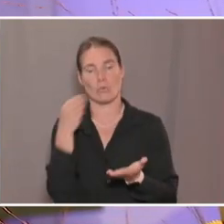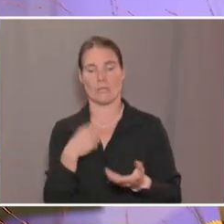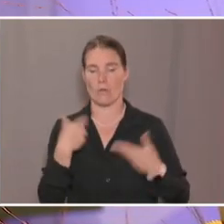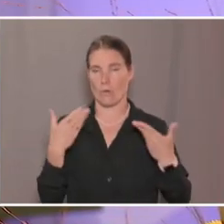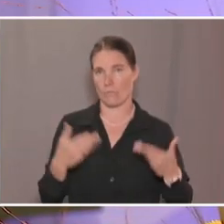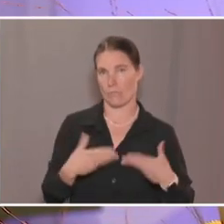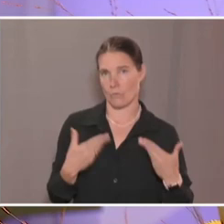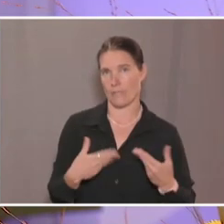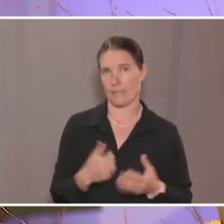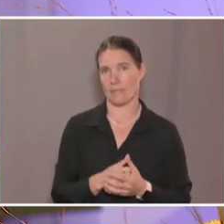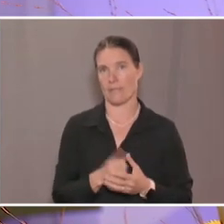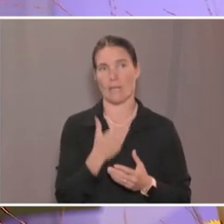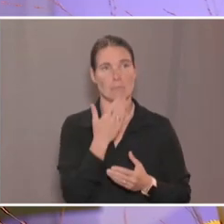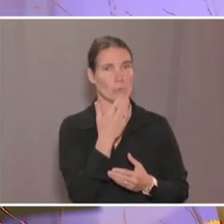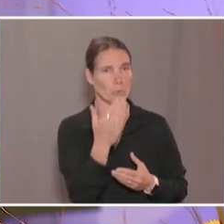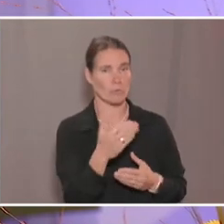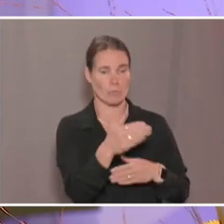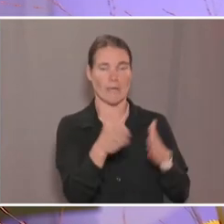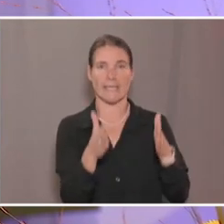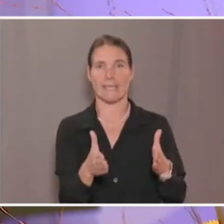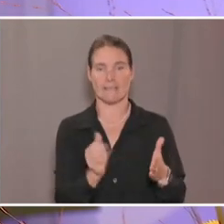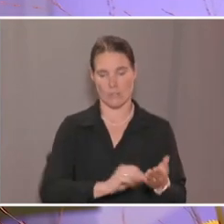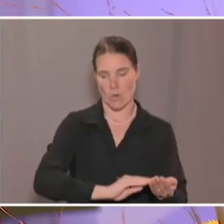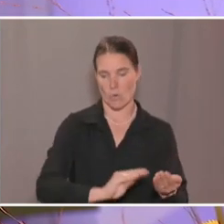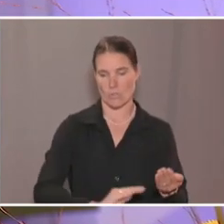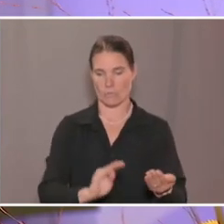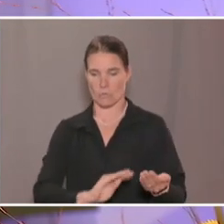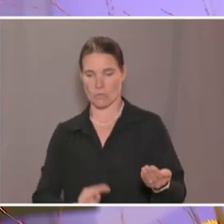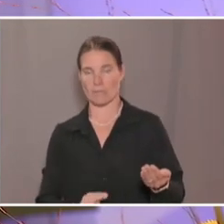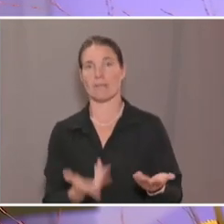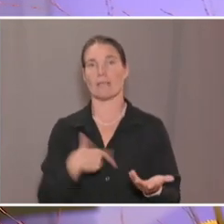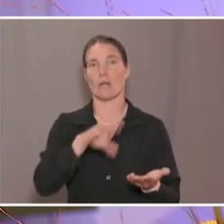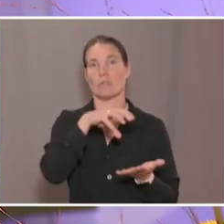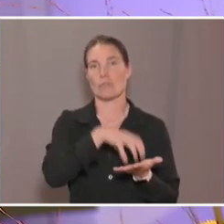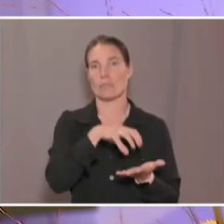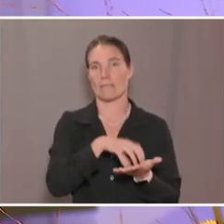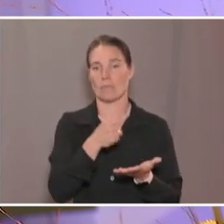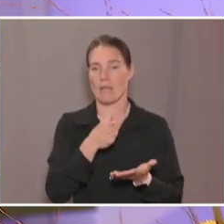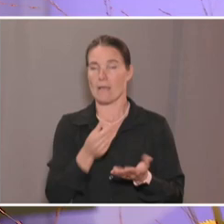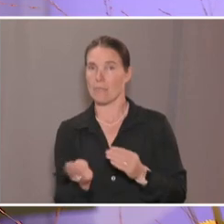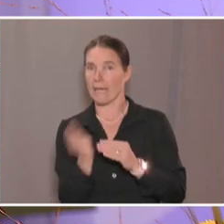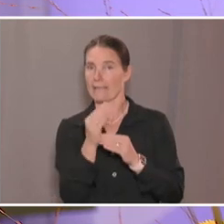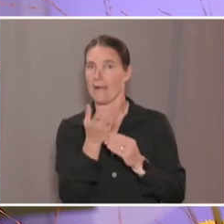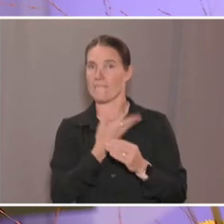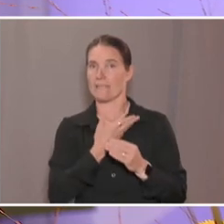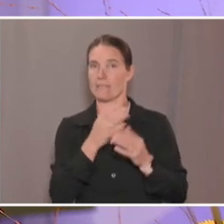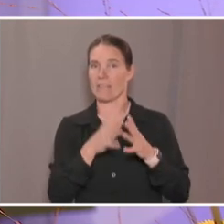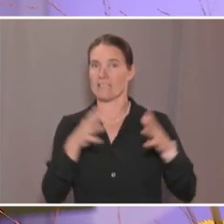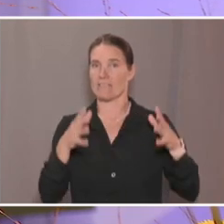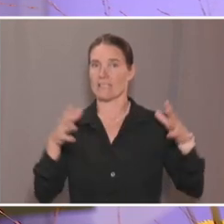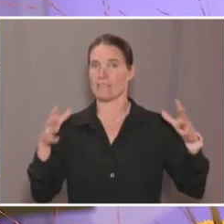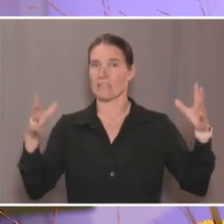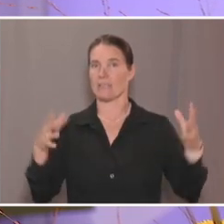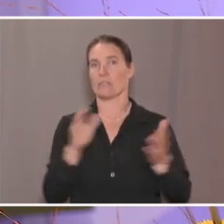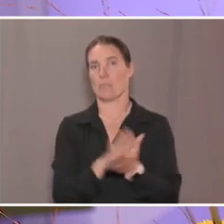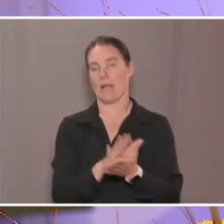Jahr wieder, wenn ich die Begrüßungspakete unterschreiben darf, weil wir auch Stadt das Unsere beitragen wollen, dass es bei diesem Wachstum bleibt